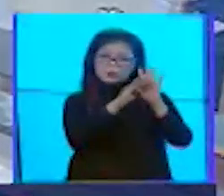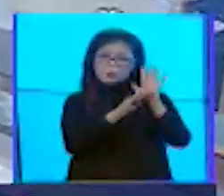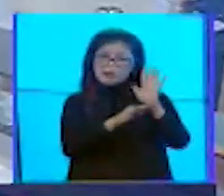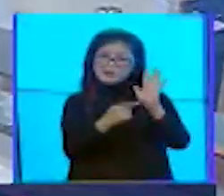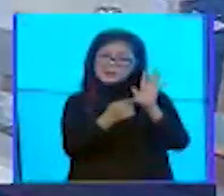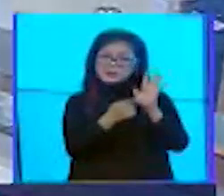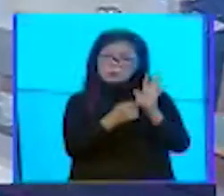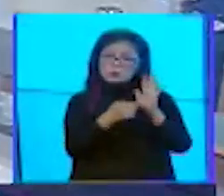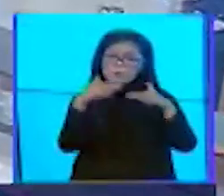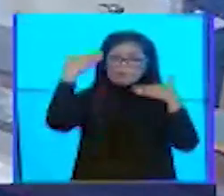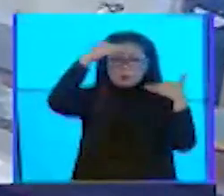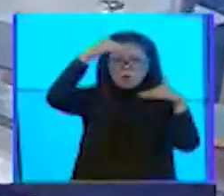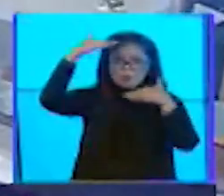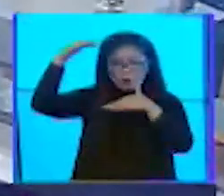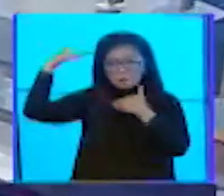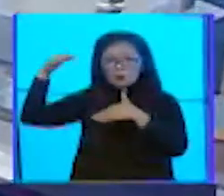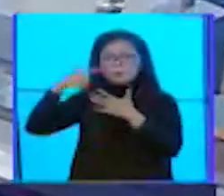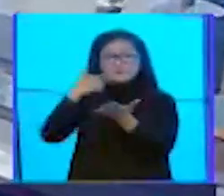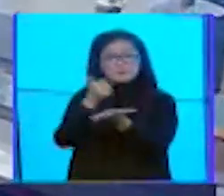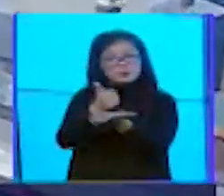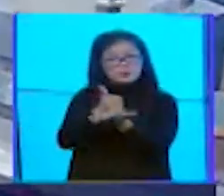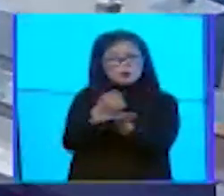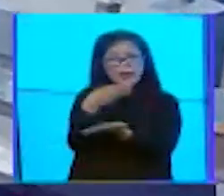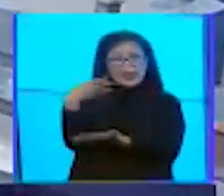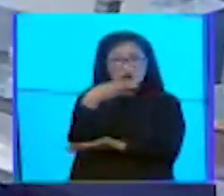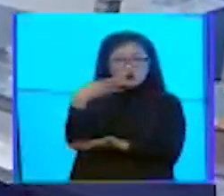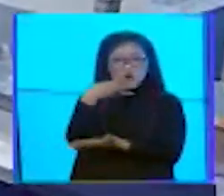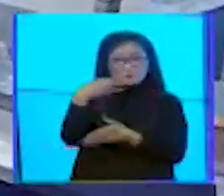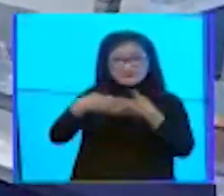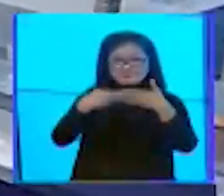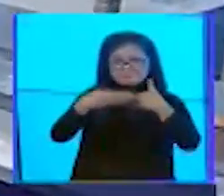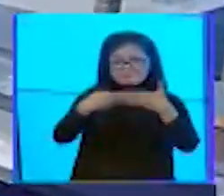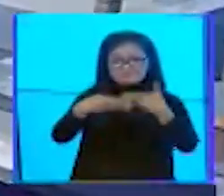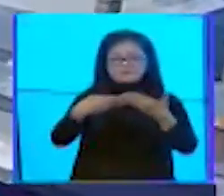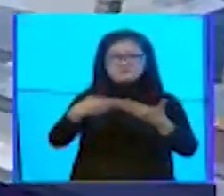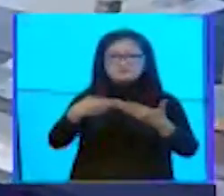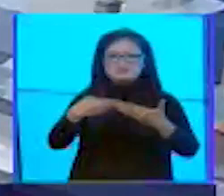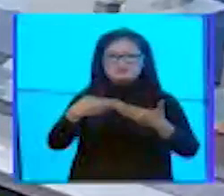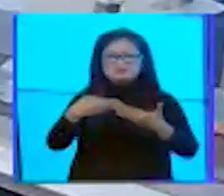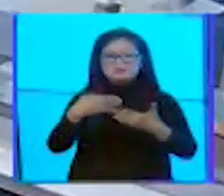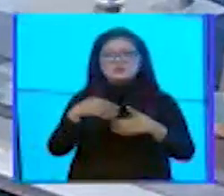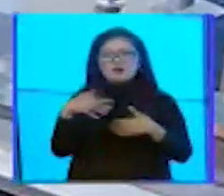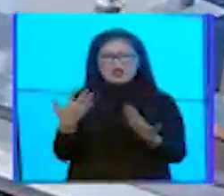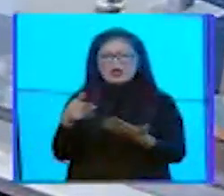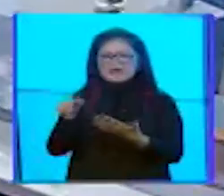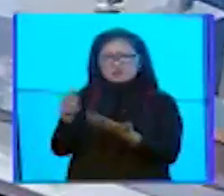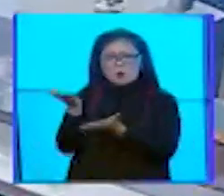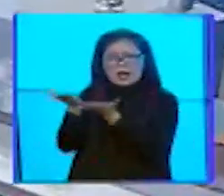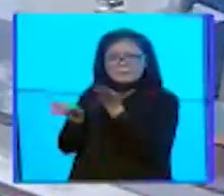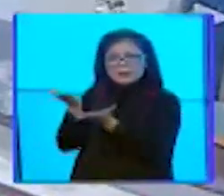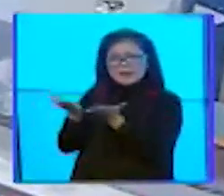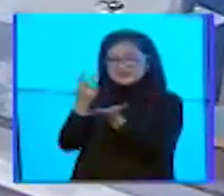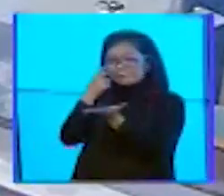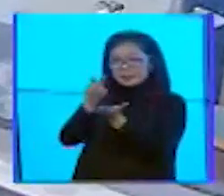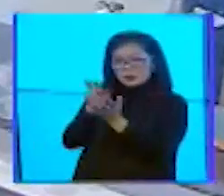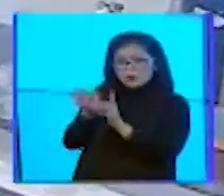menjadi sektor perekonomian yang bisa berputar kembali. Nah, dengan adanya penerapan Peduli Lindungi, bagaimana kenaikan atau animo